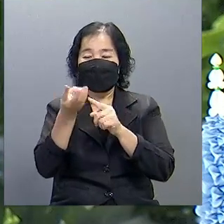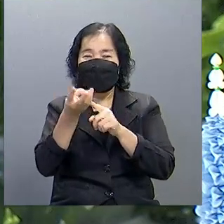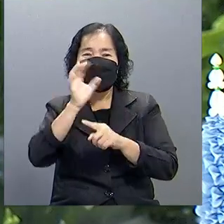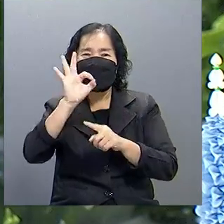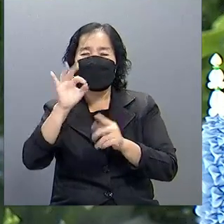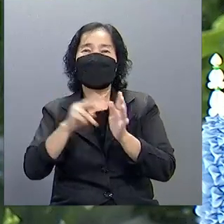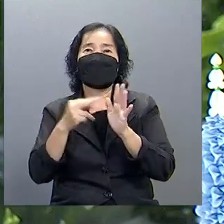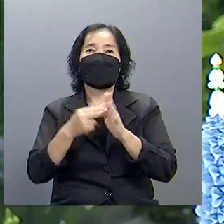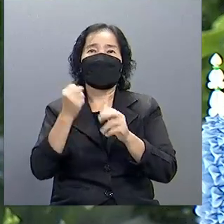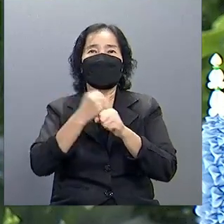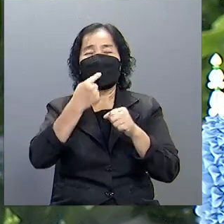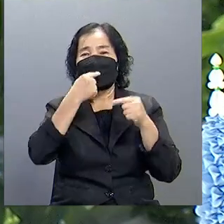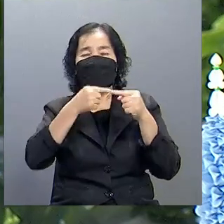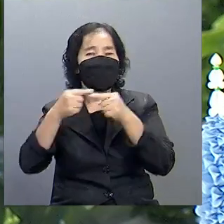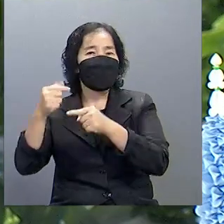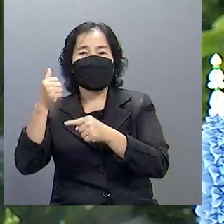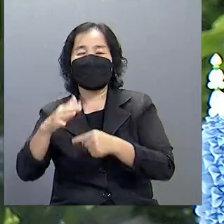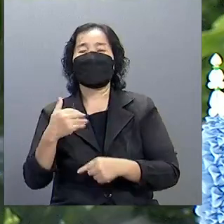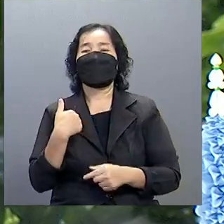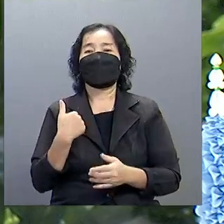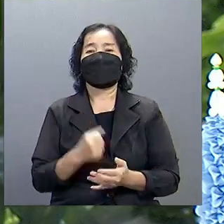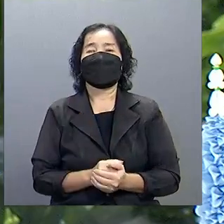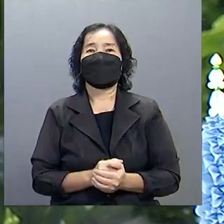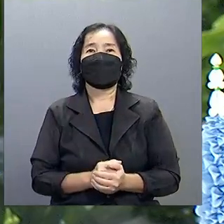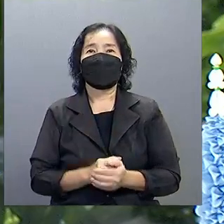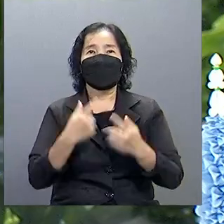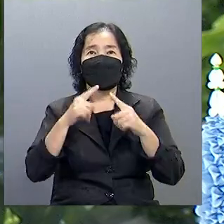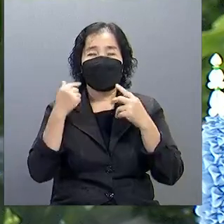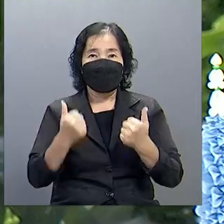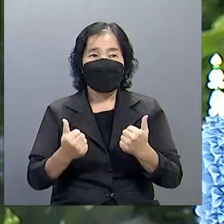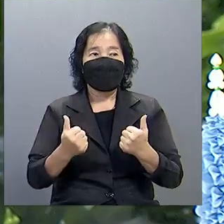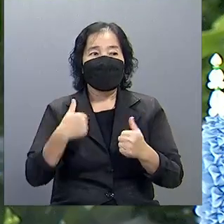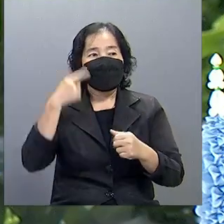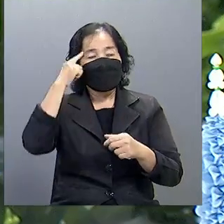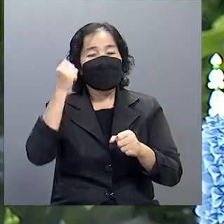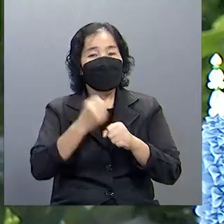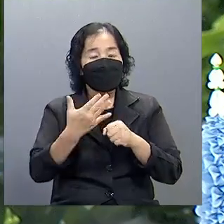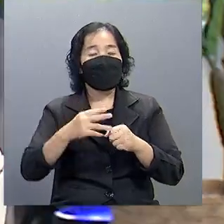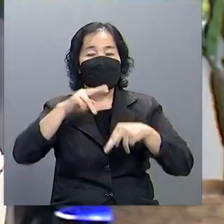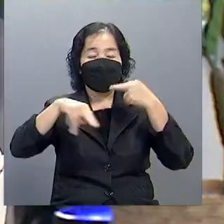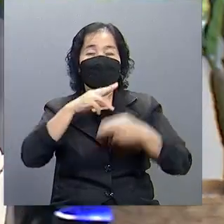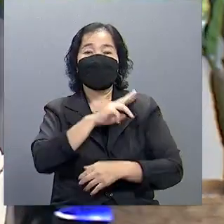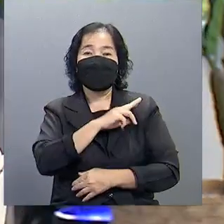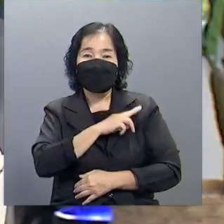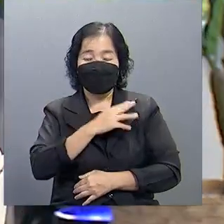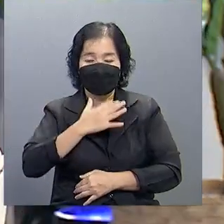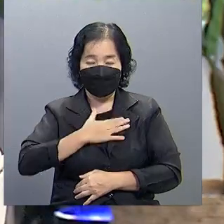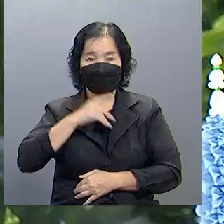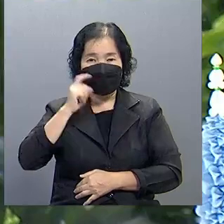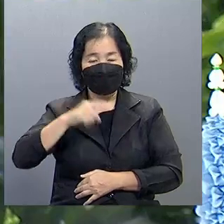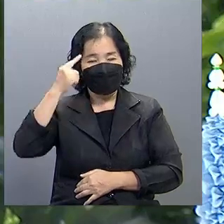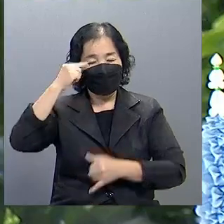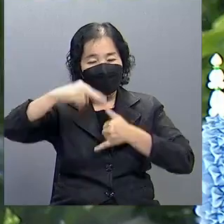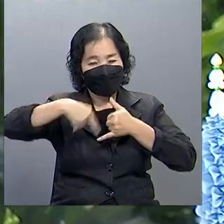มันมีข้อจำกัดหลายอย่างสาระและในสาเหตุที่ว่าขนาดเราจะใส่ผู้ป่วยเองตัวผู้ป่วยก็ยังมีความสำคัญเจาะจงมากๆเลย